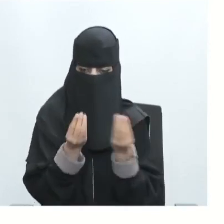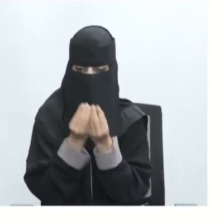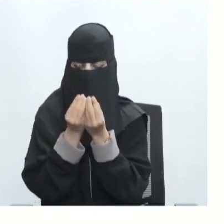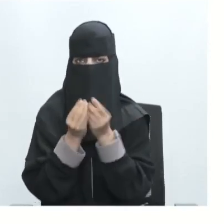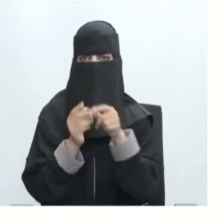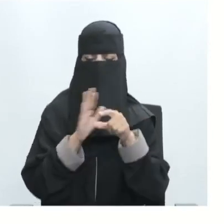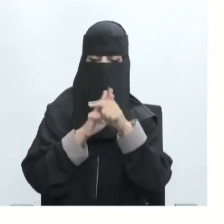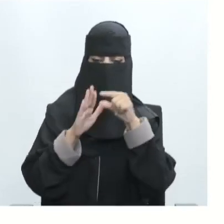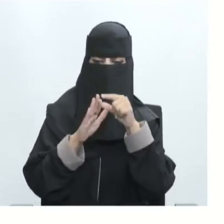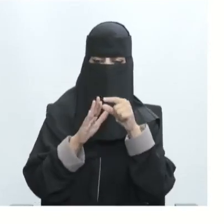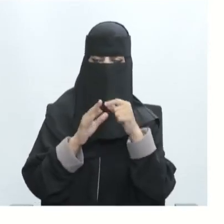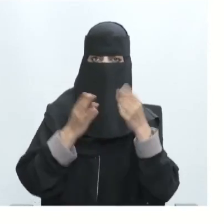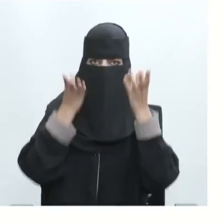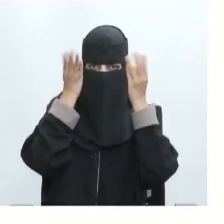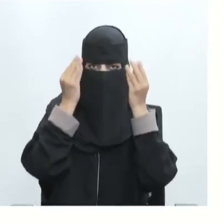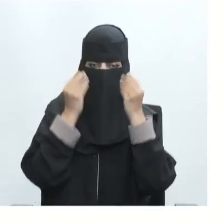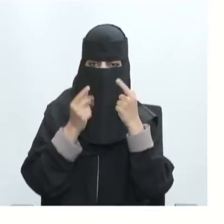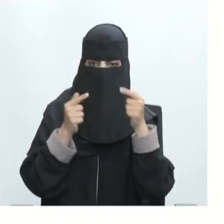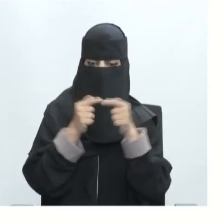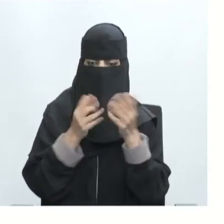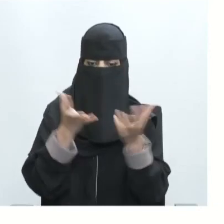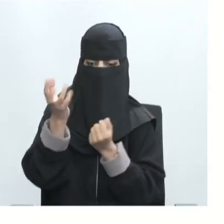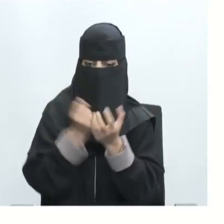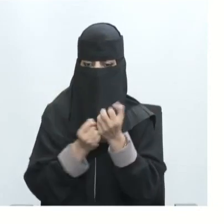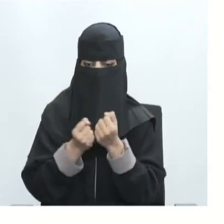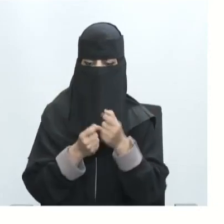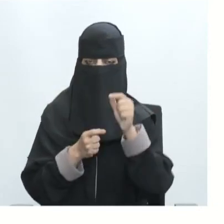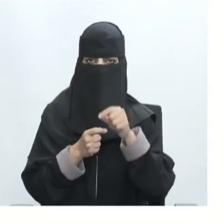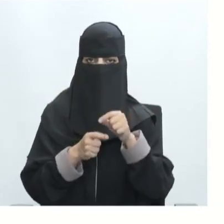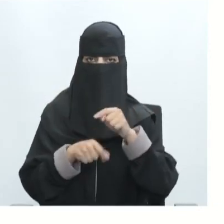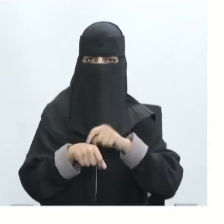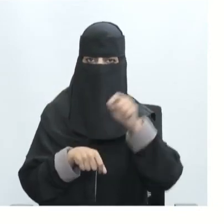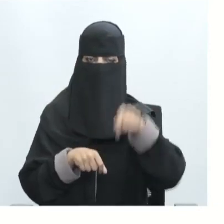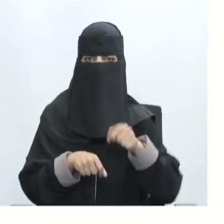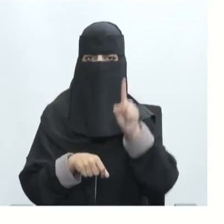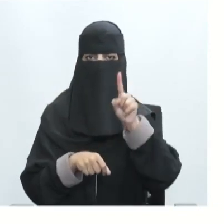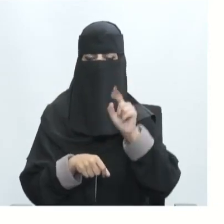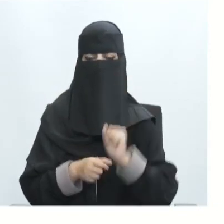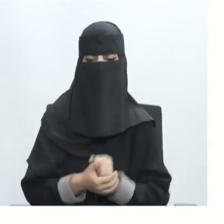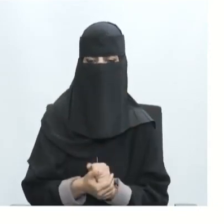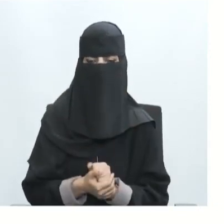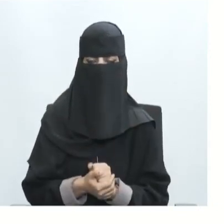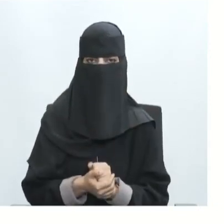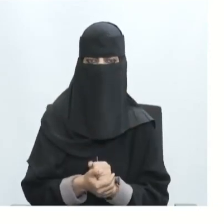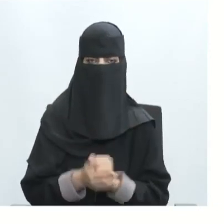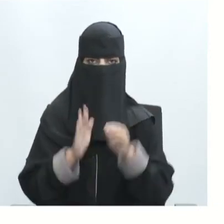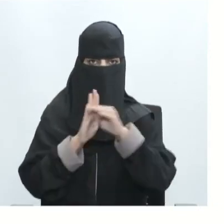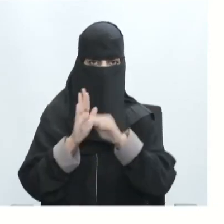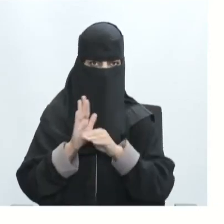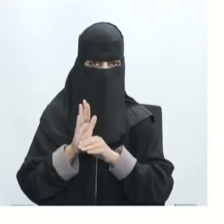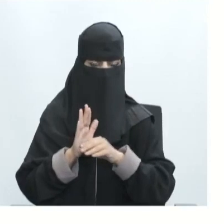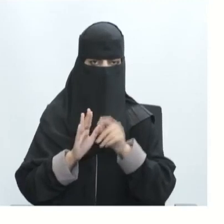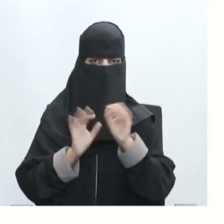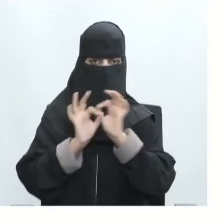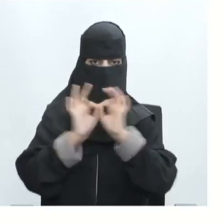جمله من المعارف التي نمتلكها في لحظه ما ووسائل البحث التي